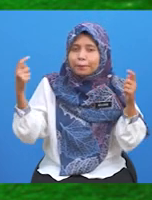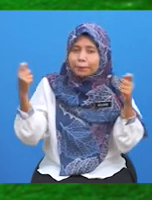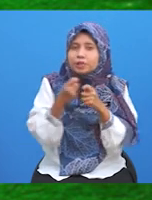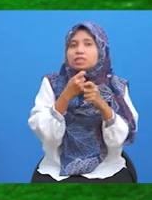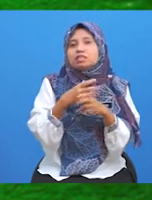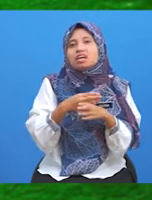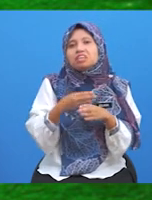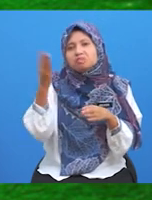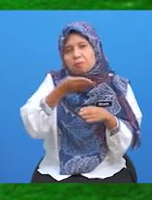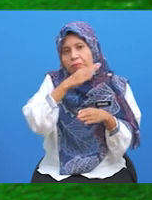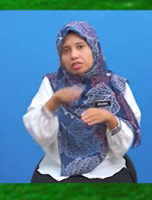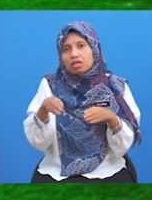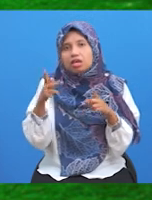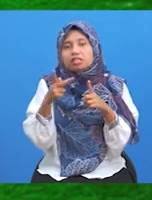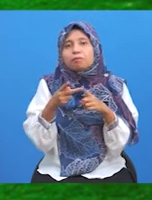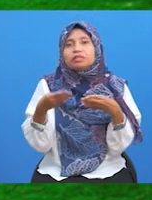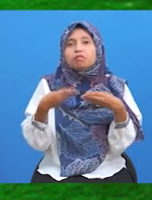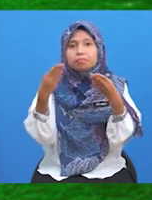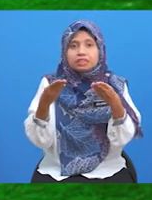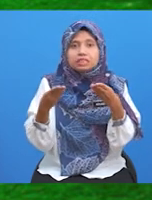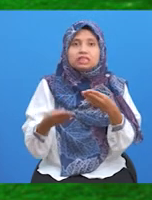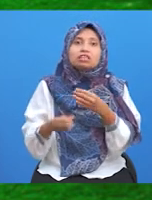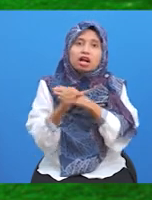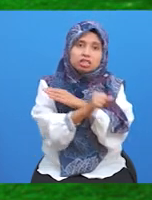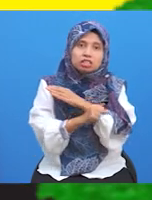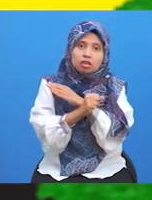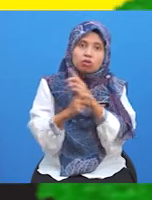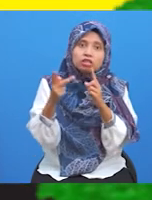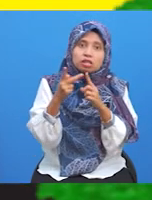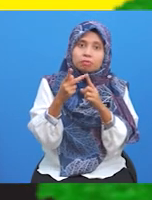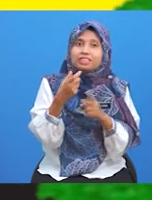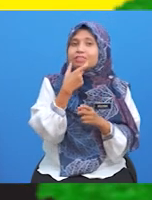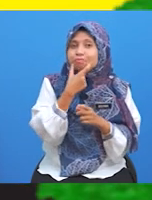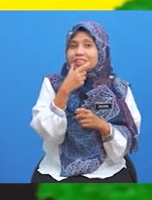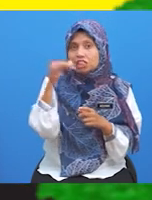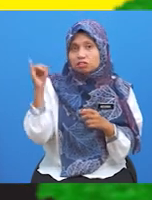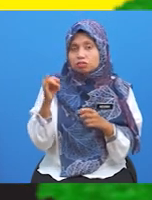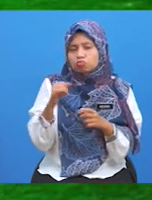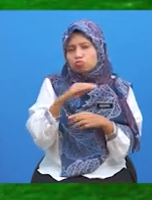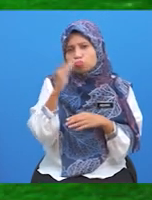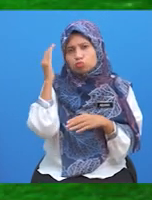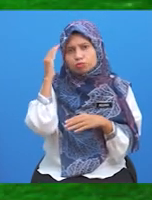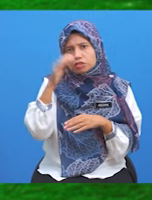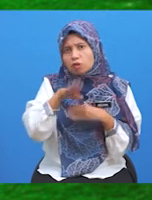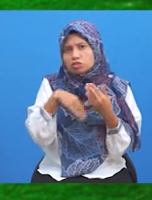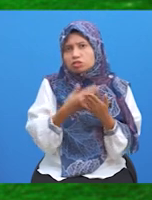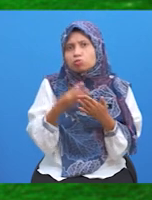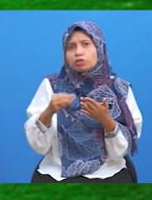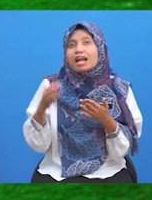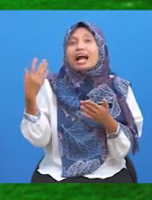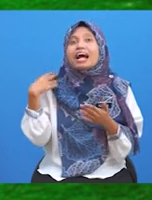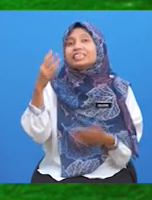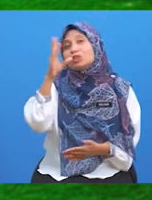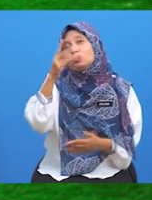dan bantahan terhadap penyerahan Sarawak kepada British. Untuk makluman murid-murid, terdapat